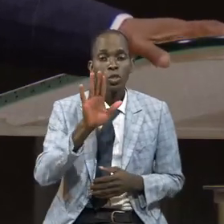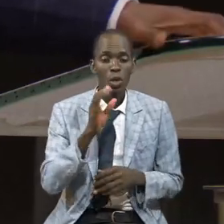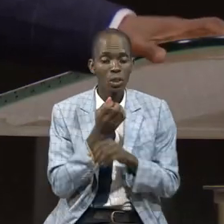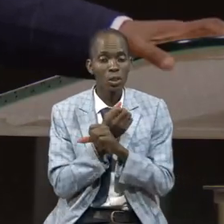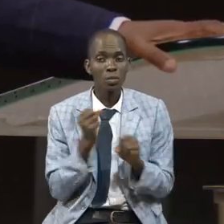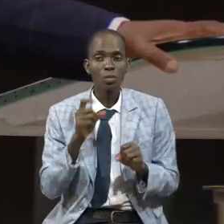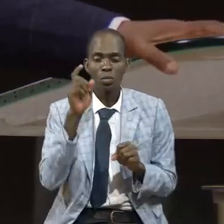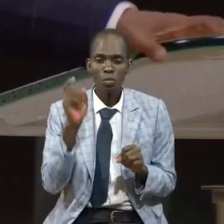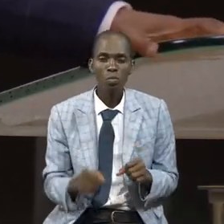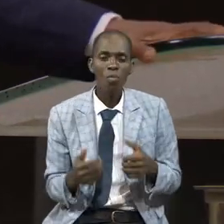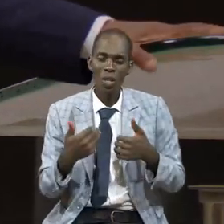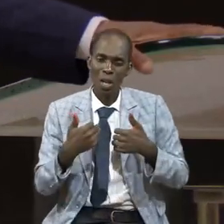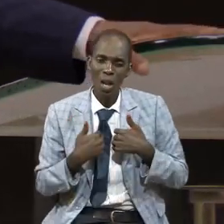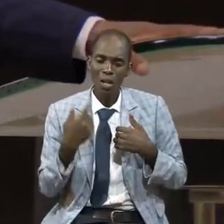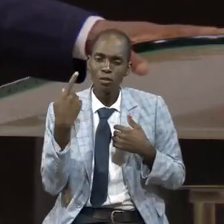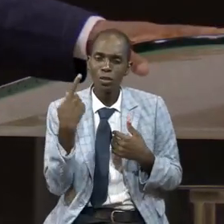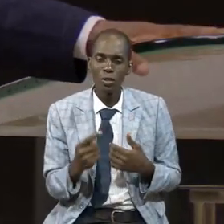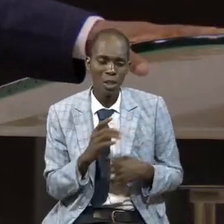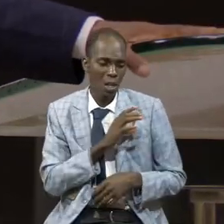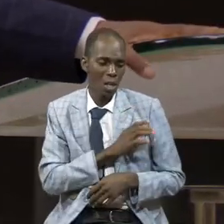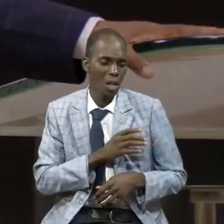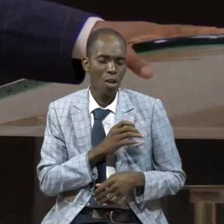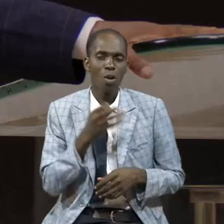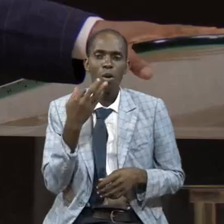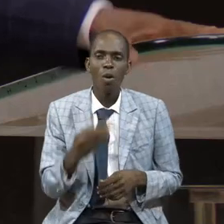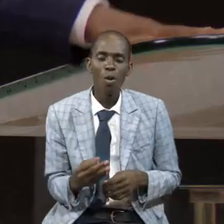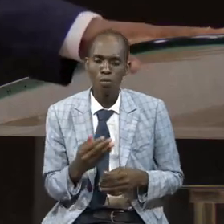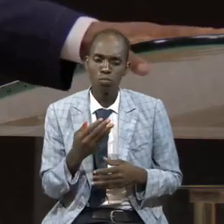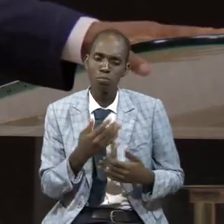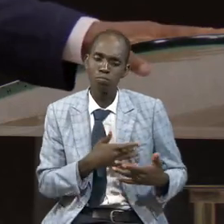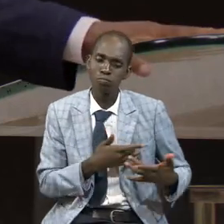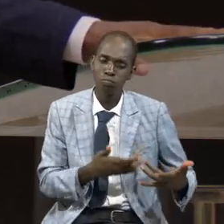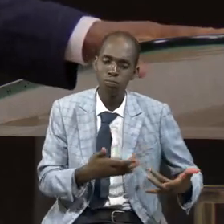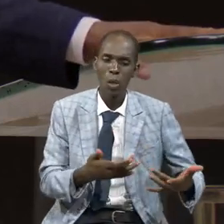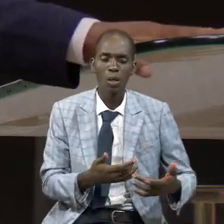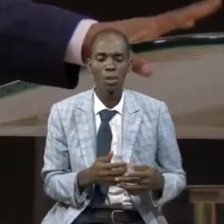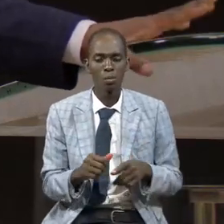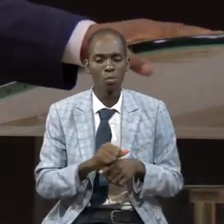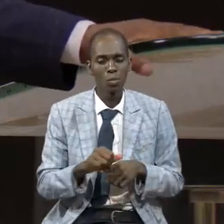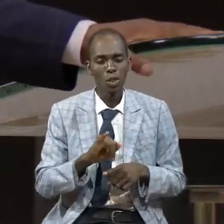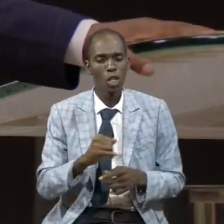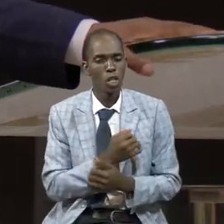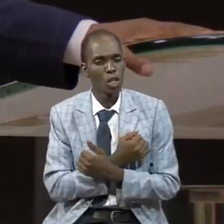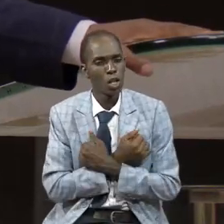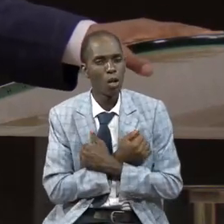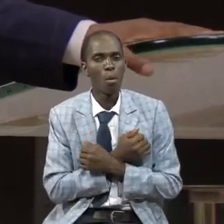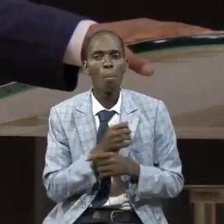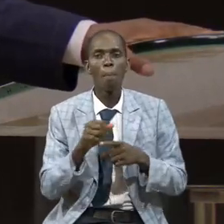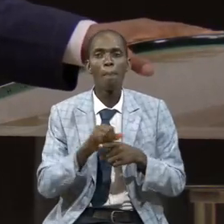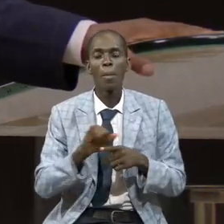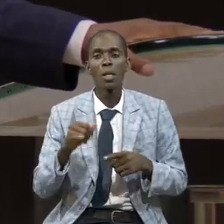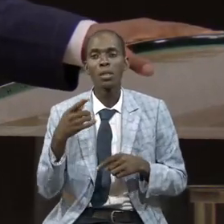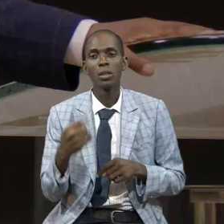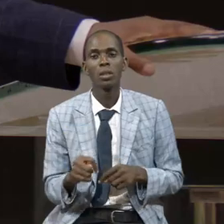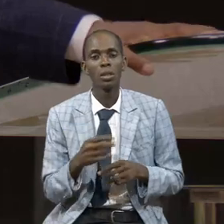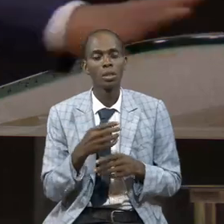fruits, le fruit de douceur, le fruit d'amour pratique. Pratiquer la loi